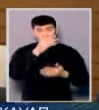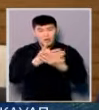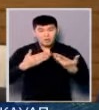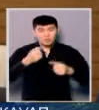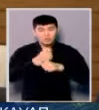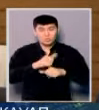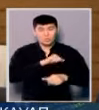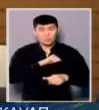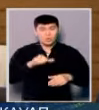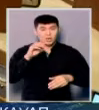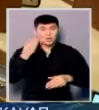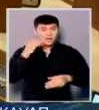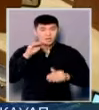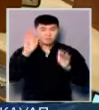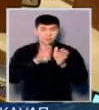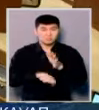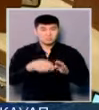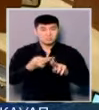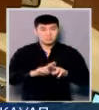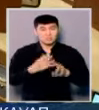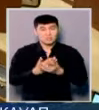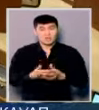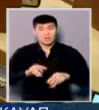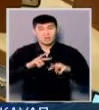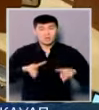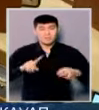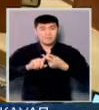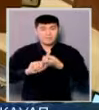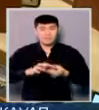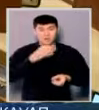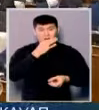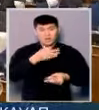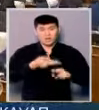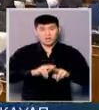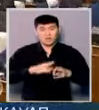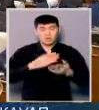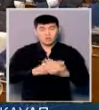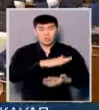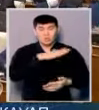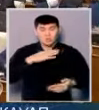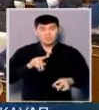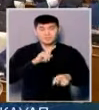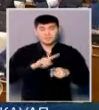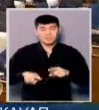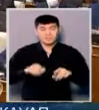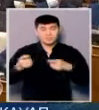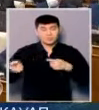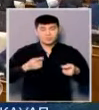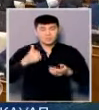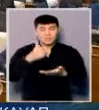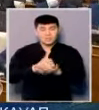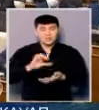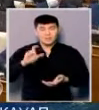үшін өз сапасын жоғалтқан. Депутаттың жайық өзеніне байланысты жолдаған сауалына көп күттірмей үкімет басшысы